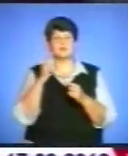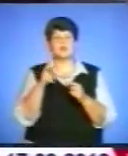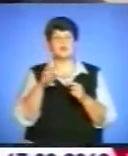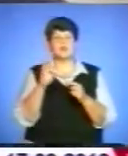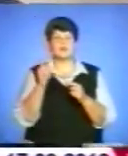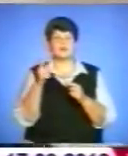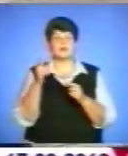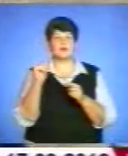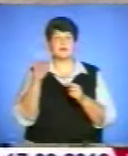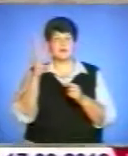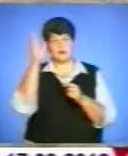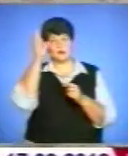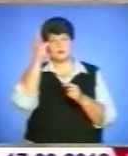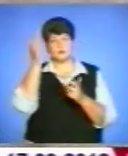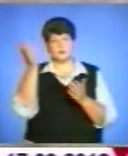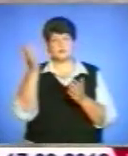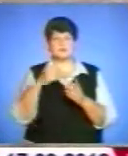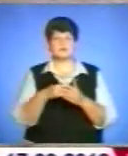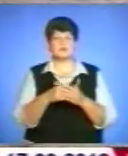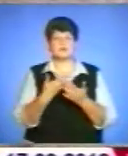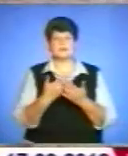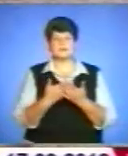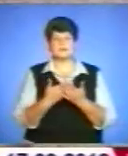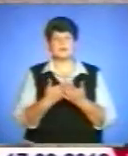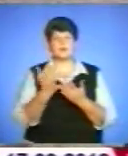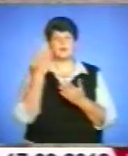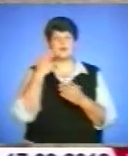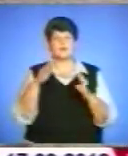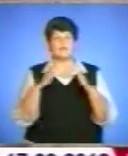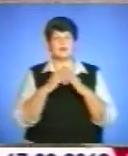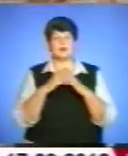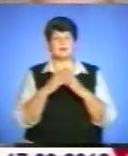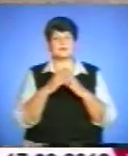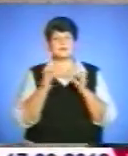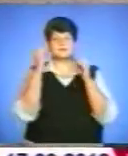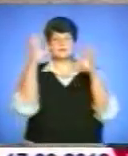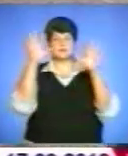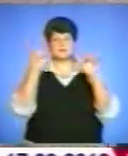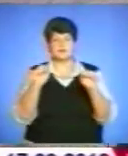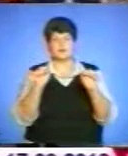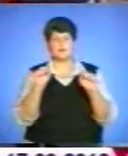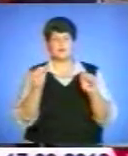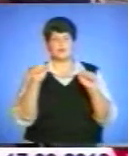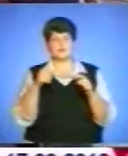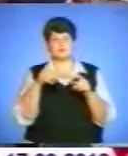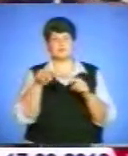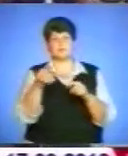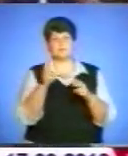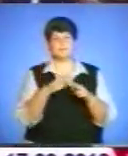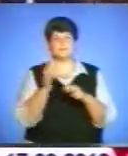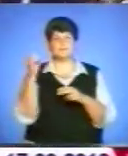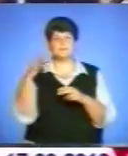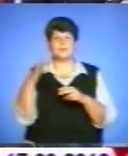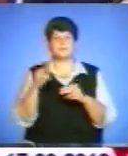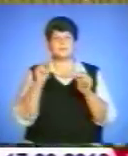Логіки, розуму. Ну, навіть коли в хаті десь світло виключили, то можна на свій походити. Чесність, сумлінність і